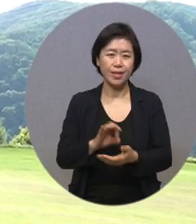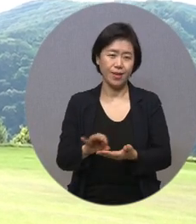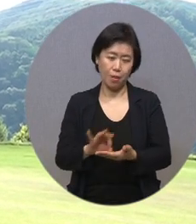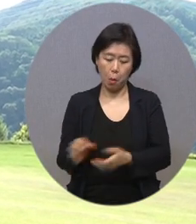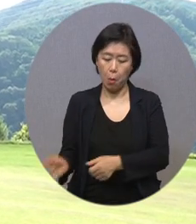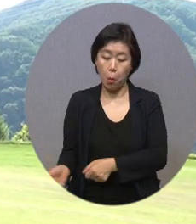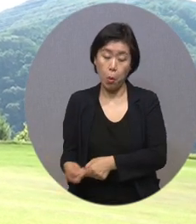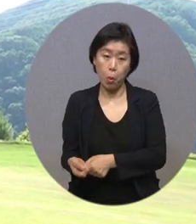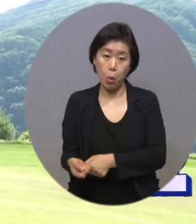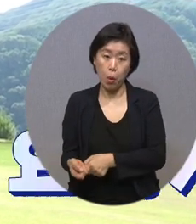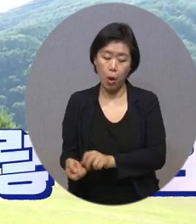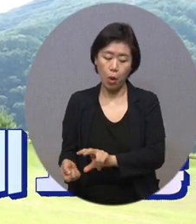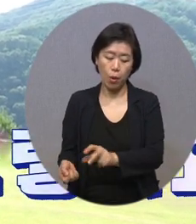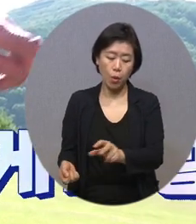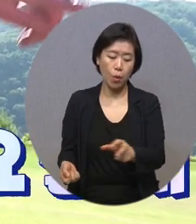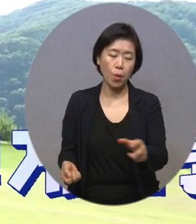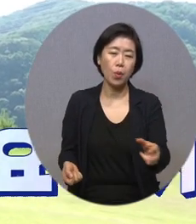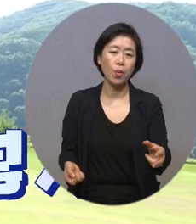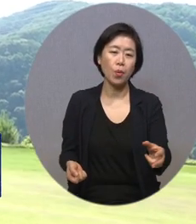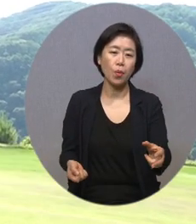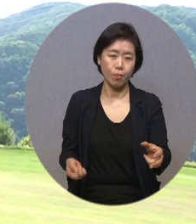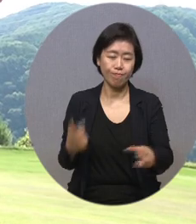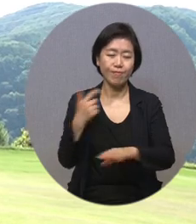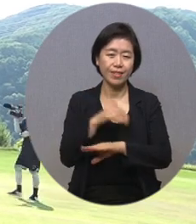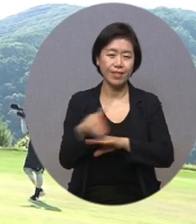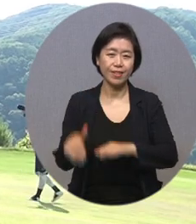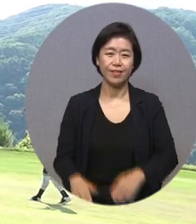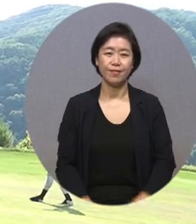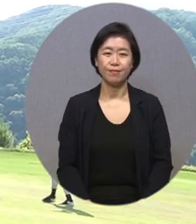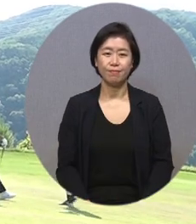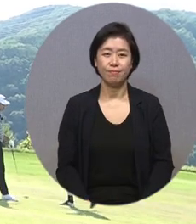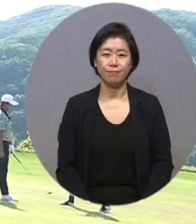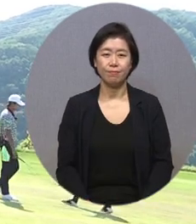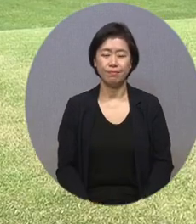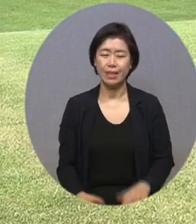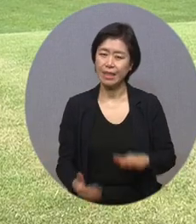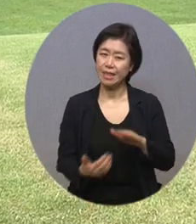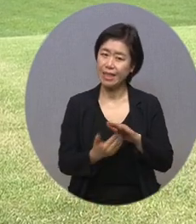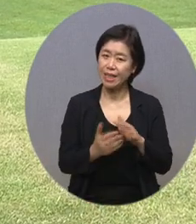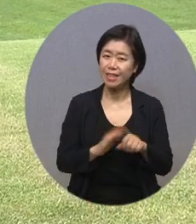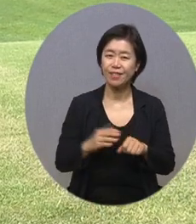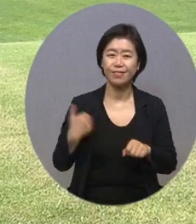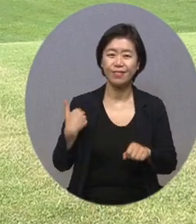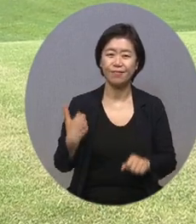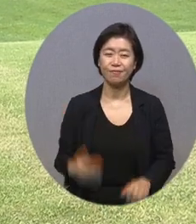굴려가지고 벙커가 없는 데로만 이렇게 이렇게 이렇게 굴려가지고 될지 모르겠지만.